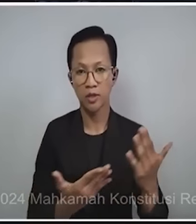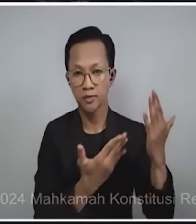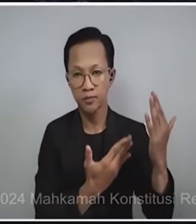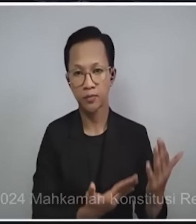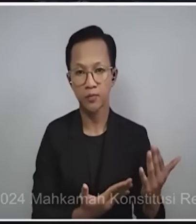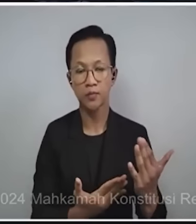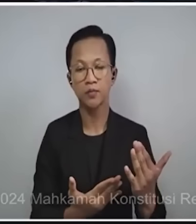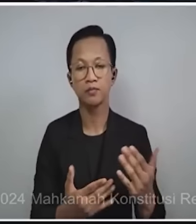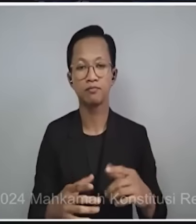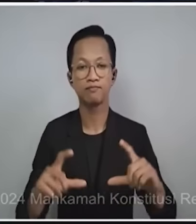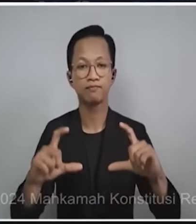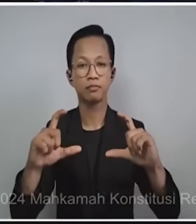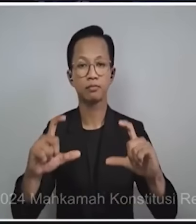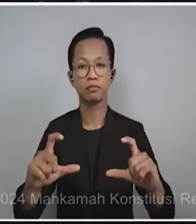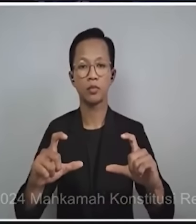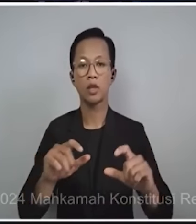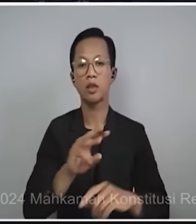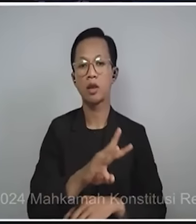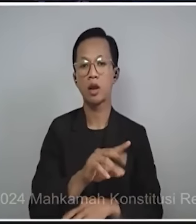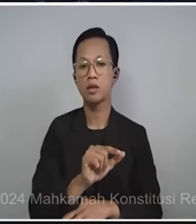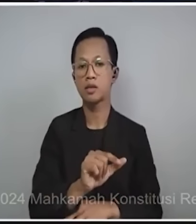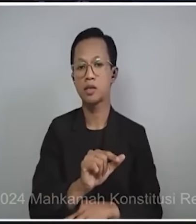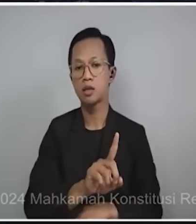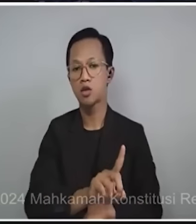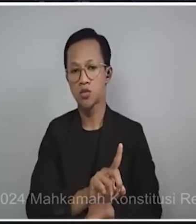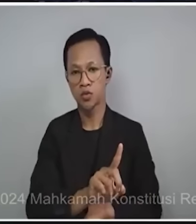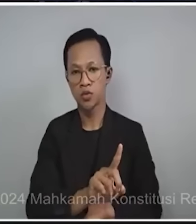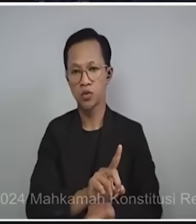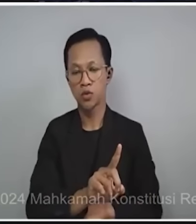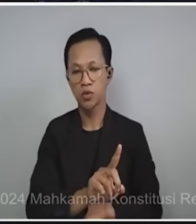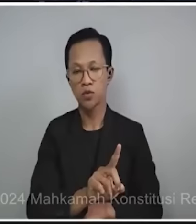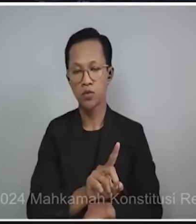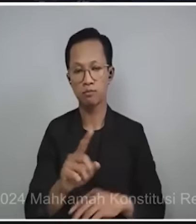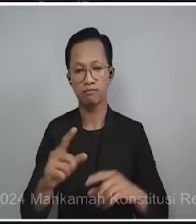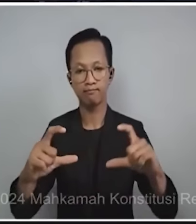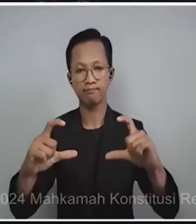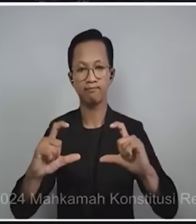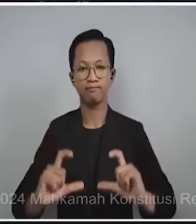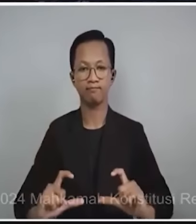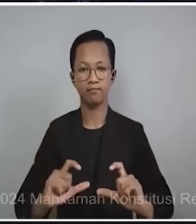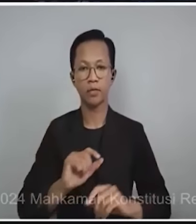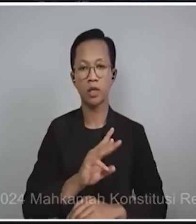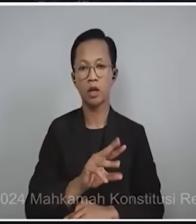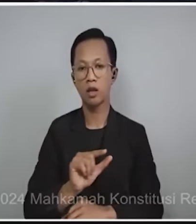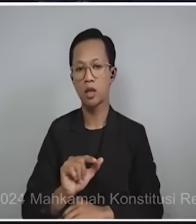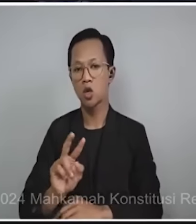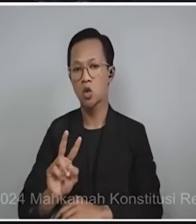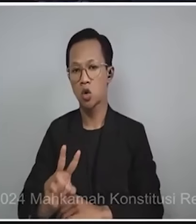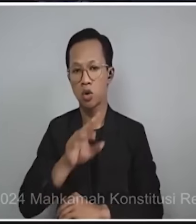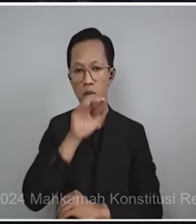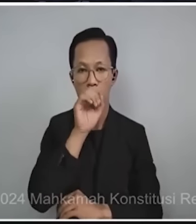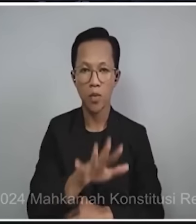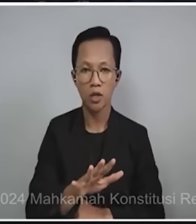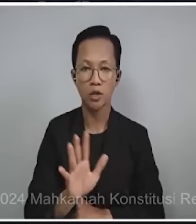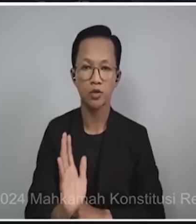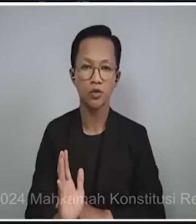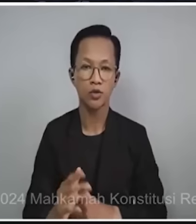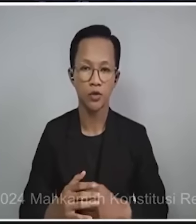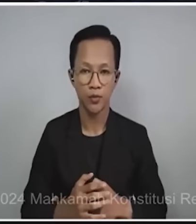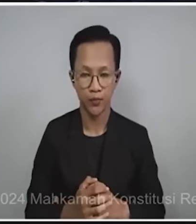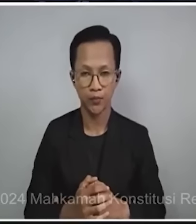3 titik 1 dan 3.2 dianggap dibasakan kedudukan